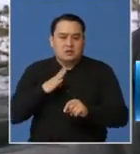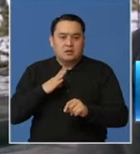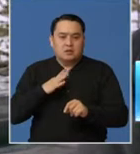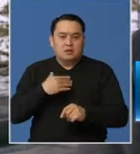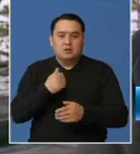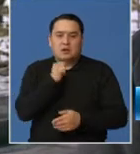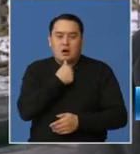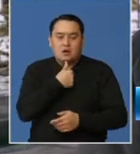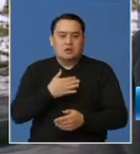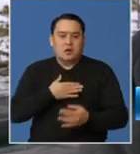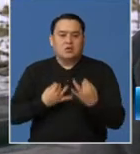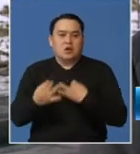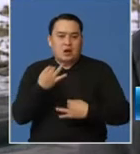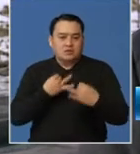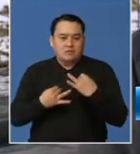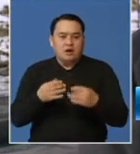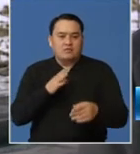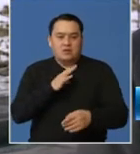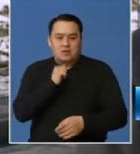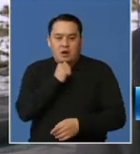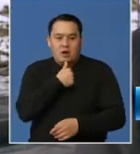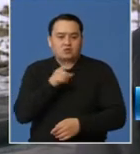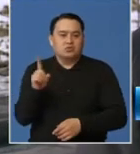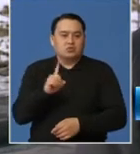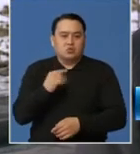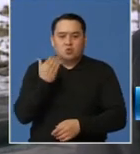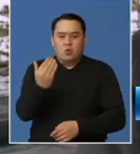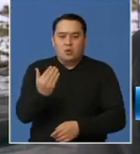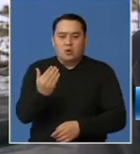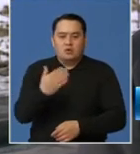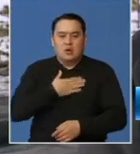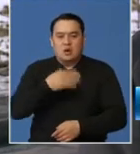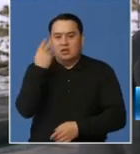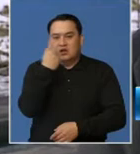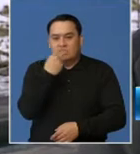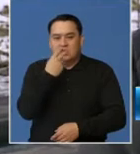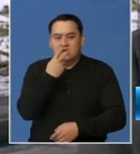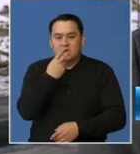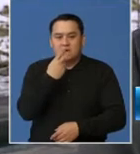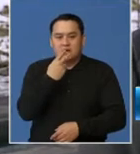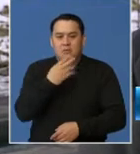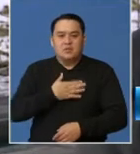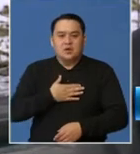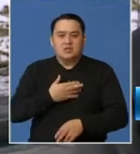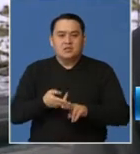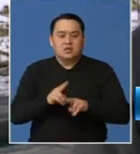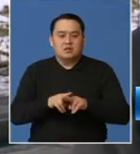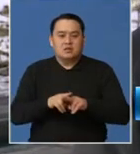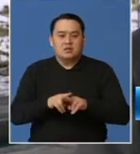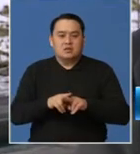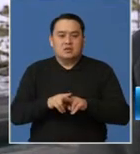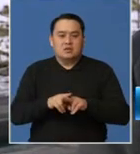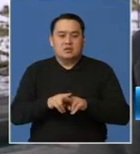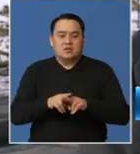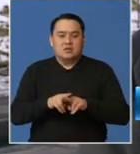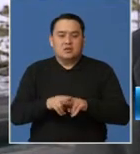хотела первый день с нами разговаривать, и, ссылаясь на то, что она нас не видела. Но мы вот в